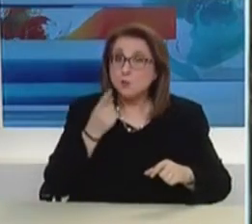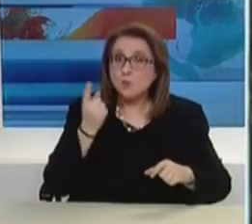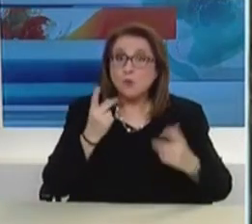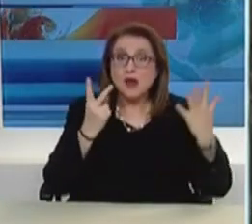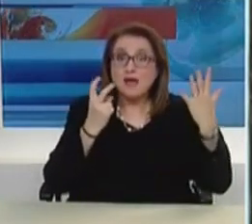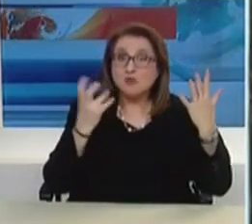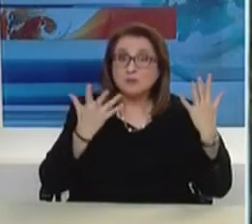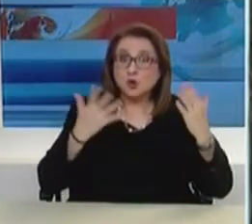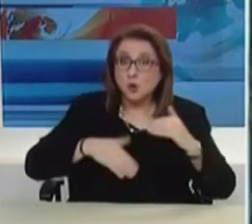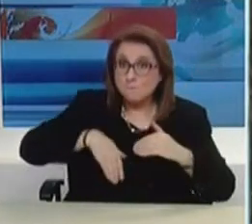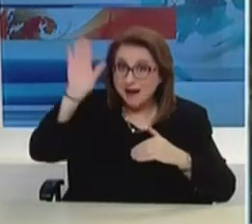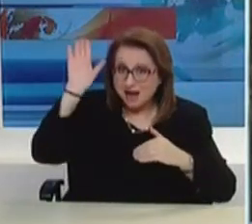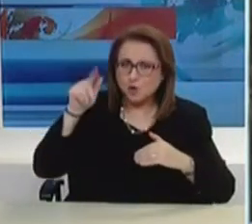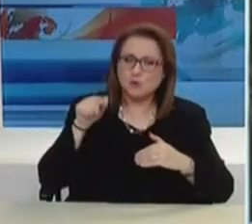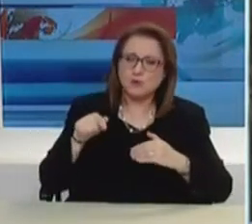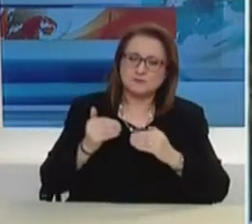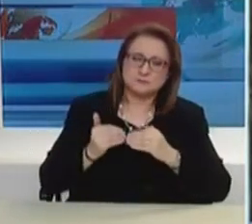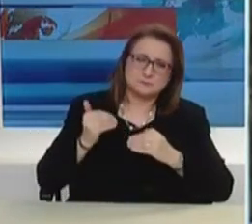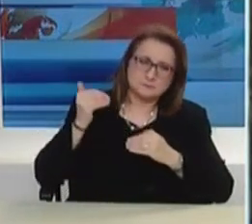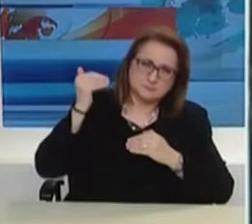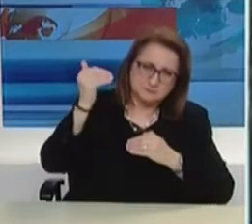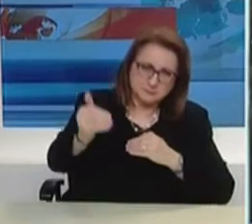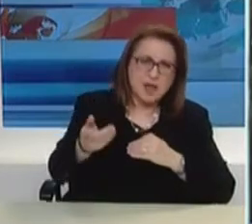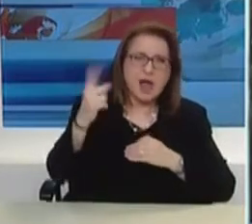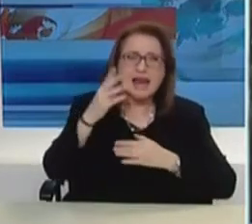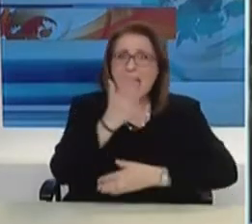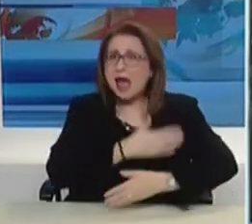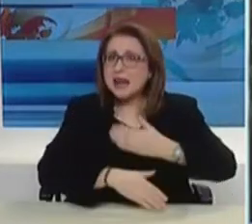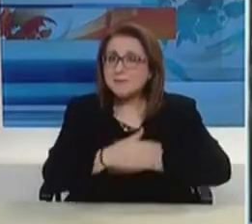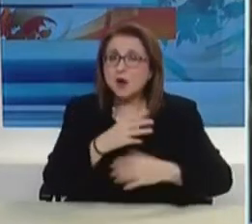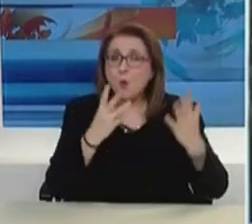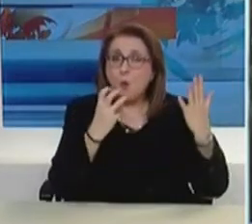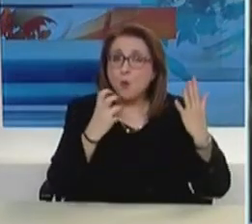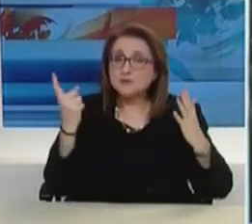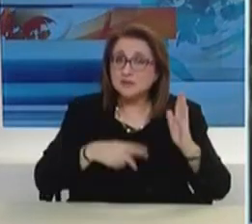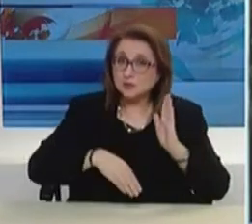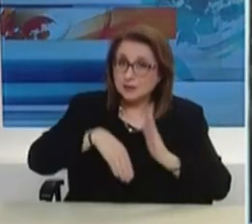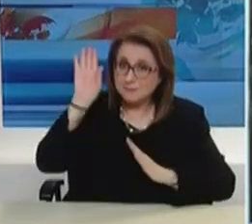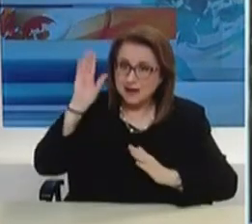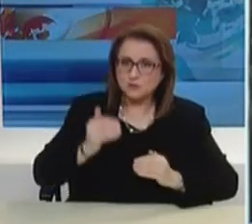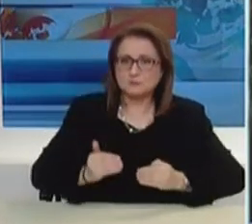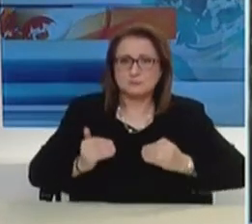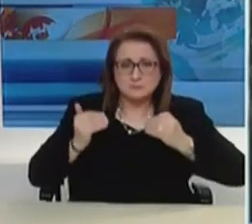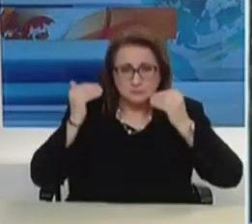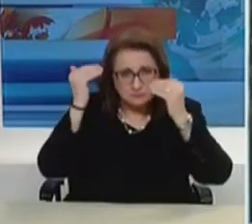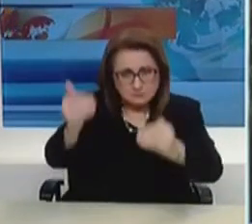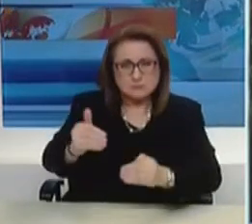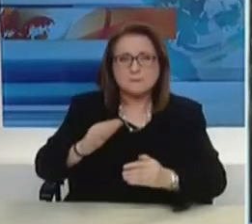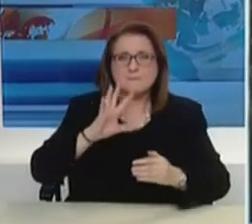ετών και εκείνων που έχουν αναπηρία από 80% και άνω μέχρι και την Παρασκευή 10 Απριλίου.